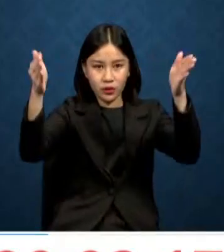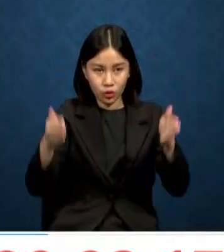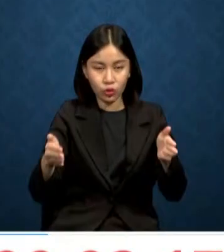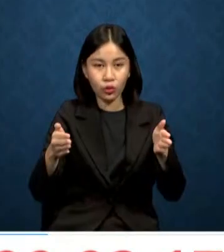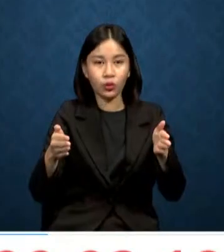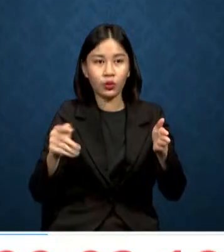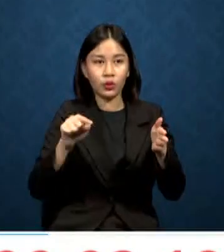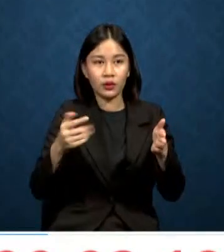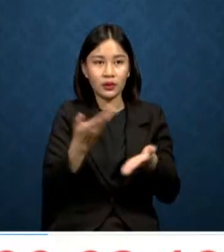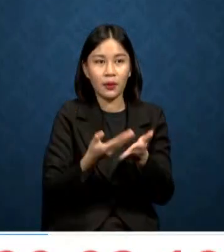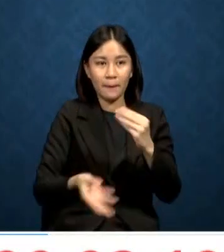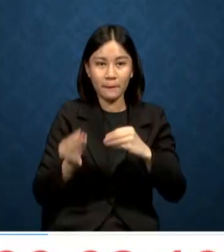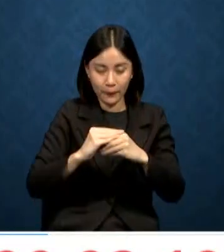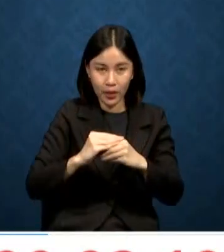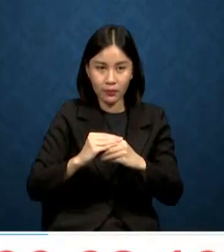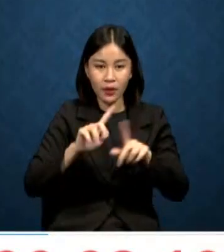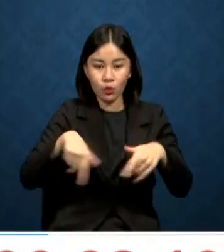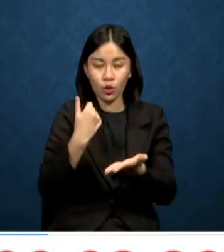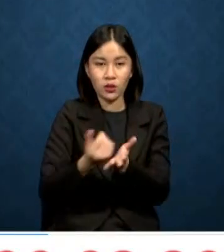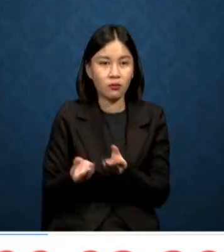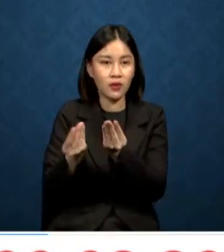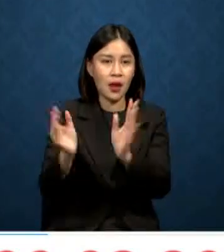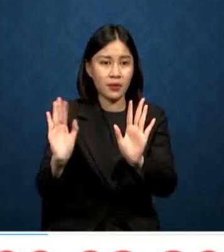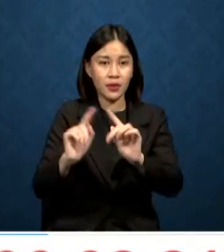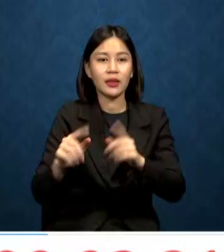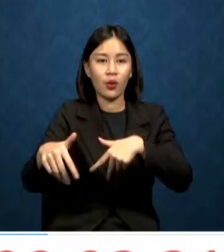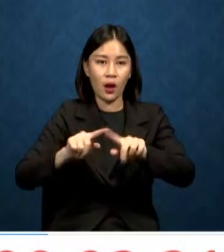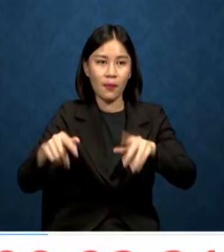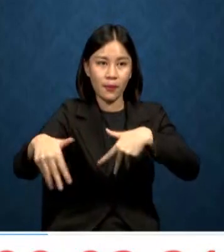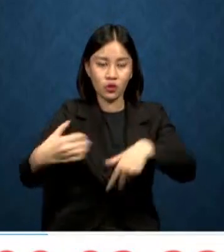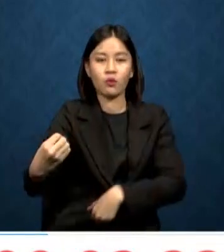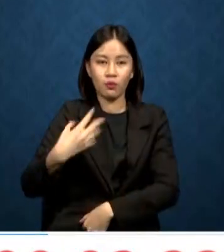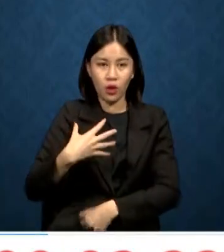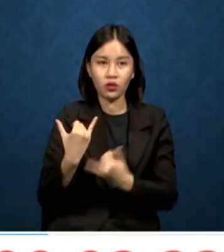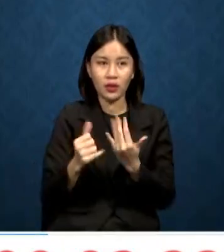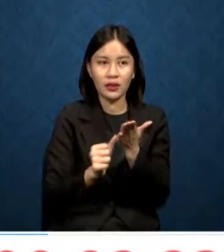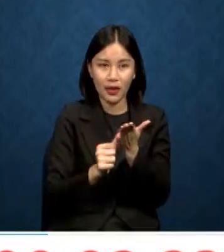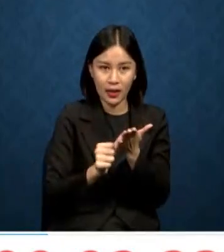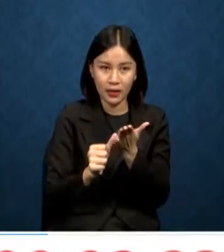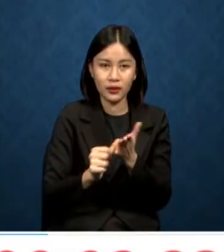านะครับแต่ว่าเราทราบแล้วประชาชนแจ้งเราเข้ามาด้วยครับกำลังแก้ไขอยู่ครับ